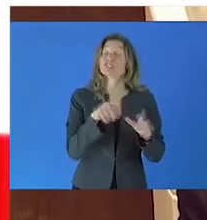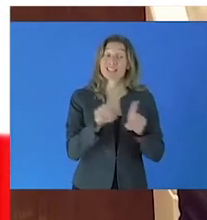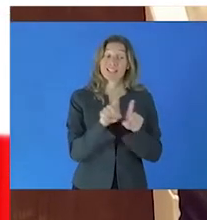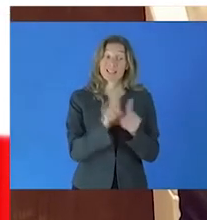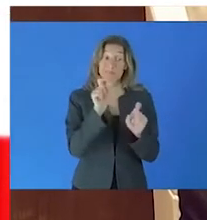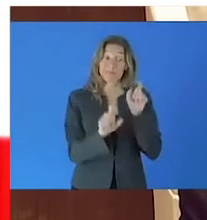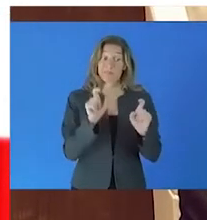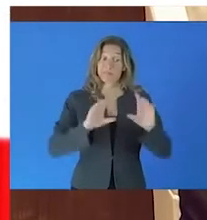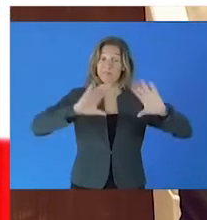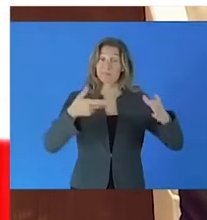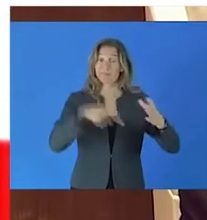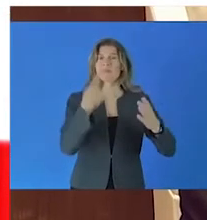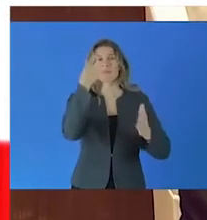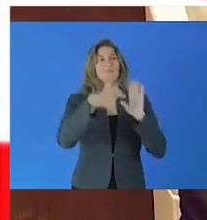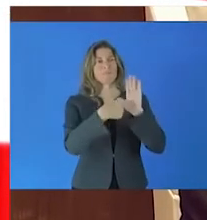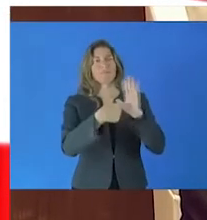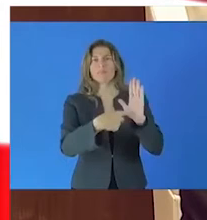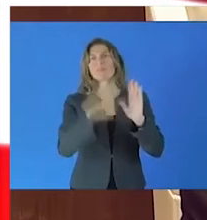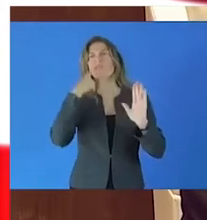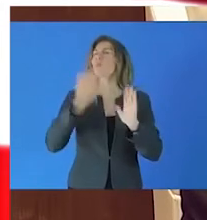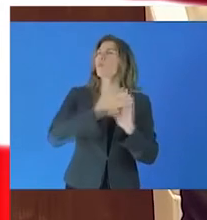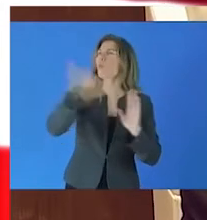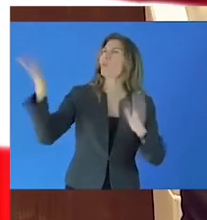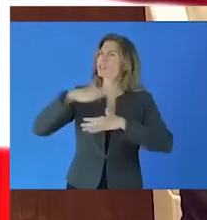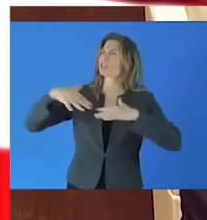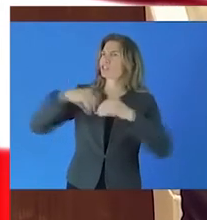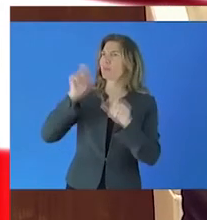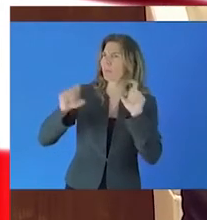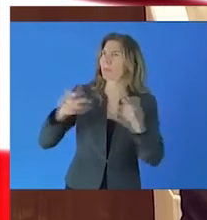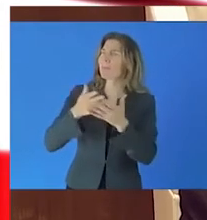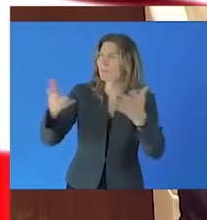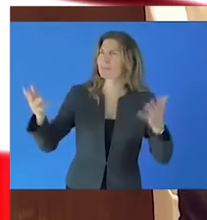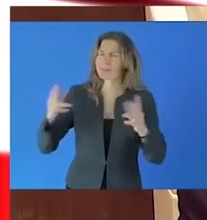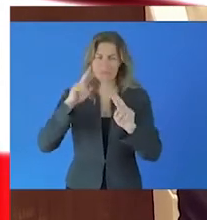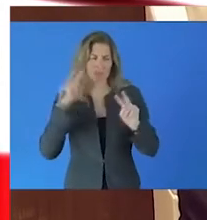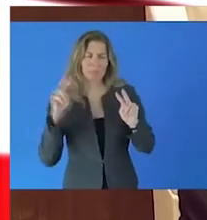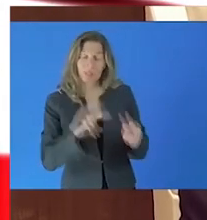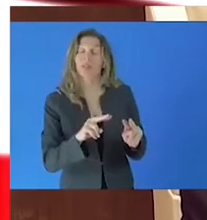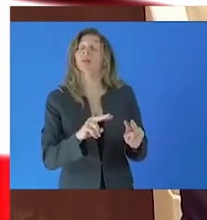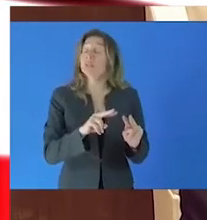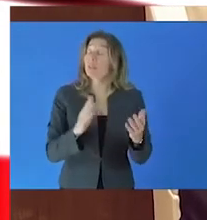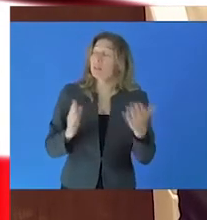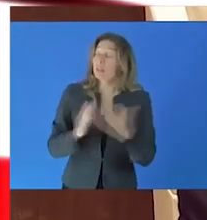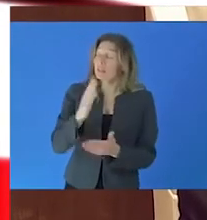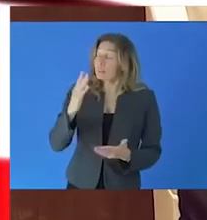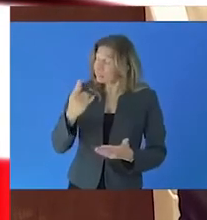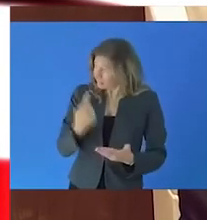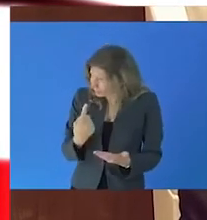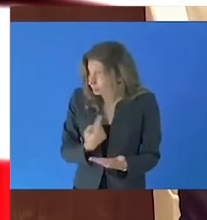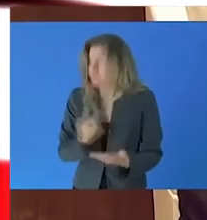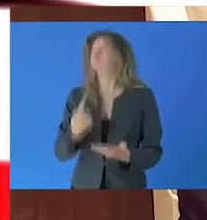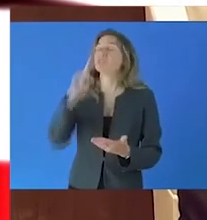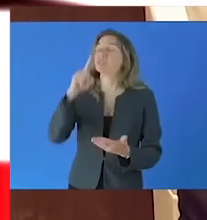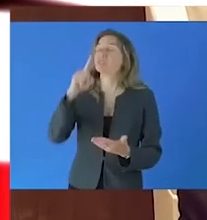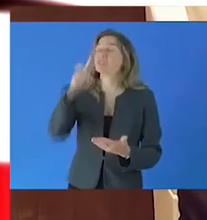à votre disposition dans le dossier juridique en question ce qui correspondent au minimum à un arrangement constructive en direction des populations